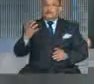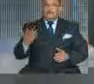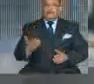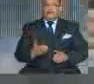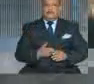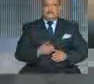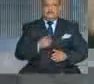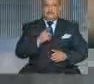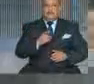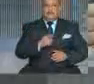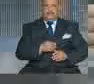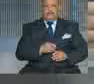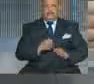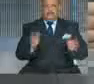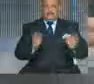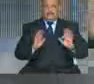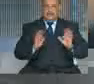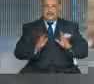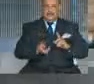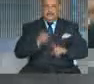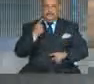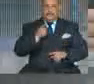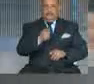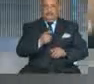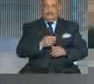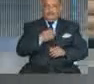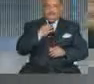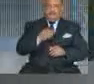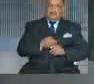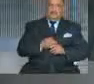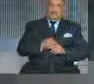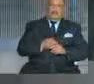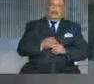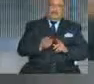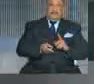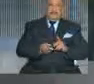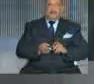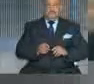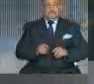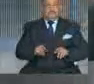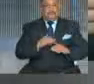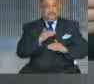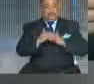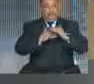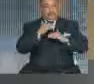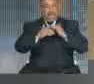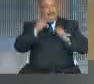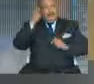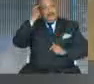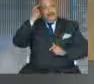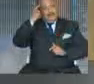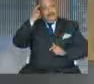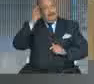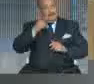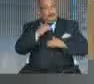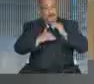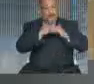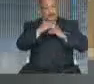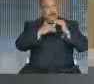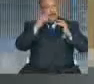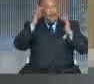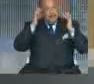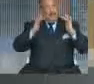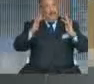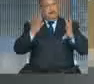خارقة للعادة، أما هات القانون الأساسي اللي يحمي الممثل ويحمي البنية هذيك كاملة. مركز الفنون